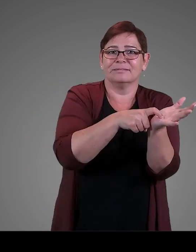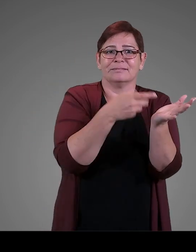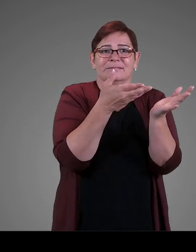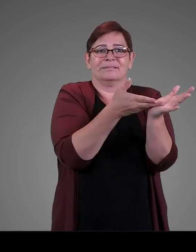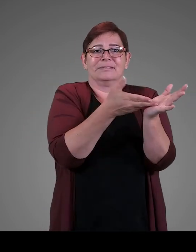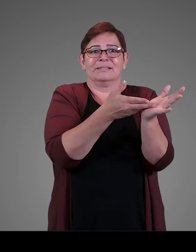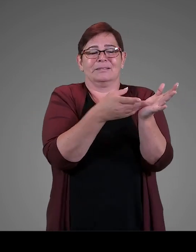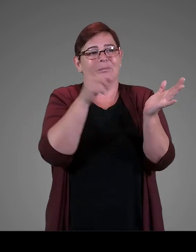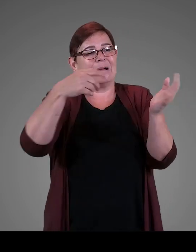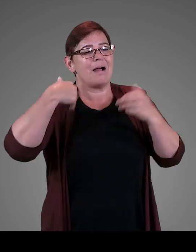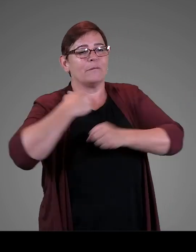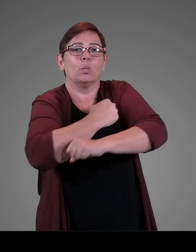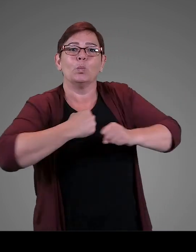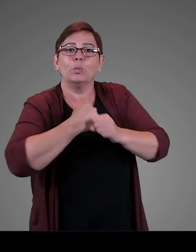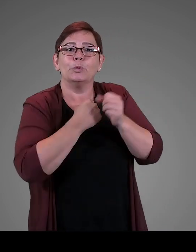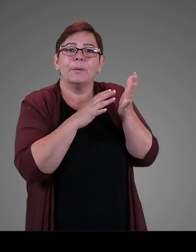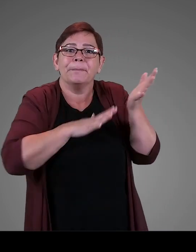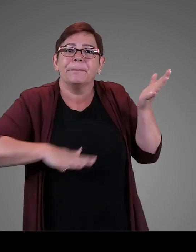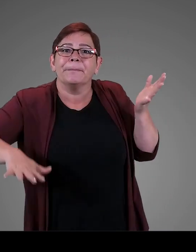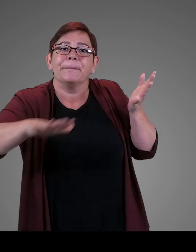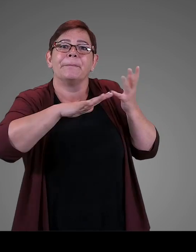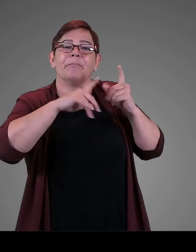artiste puis c'est quoi de l'art. Ça, c'est vraiment magique.